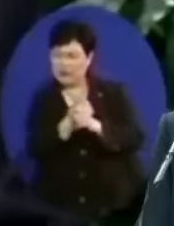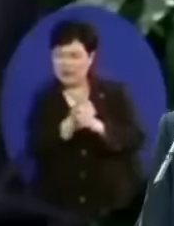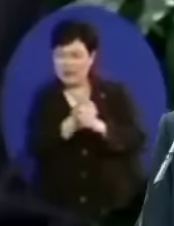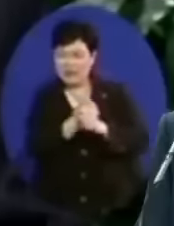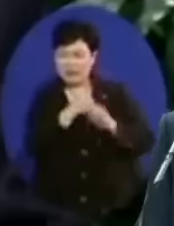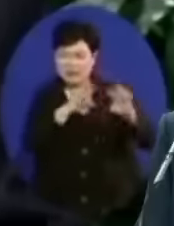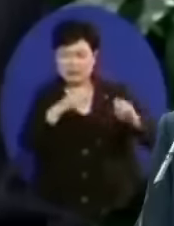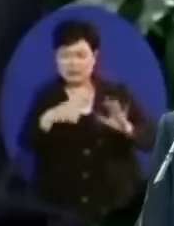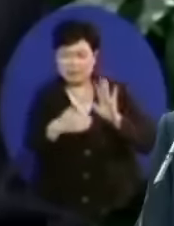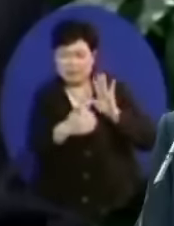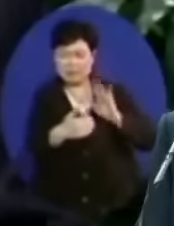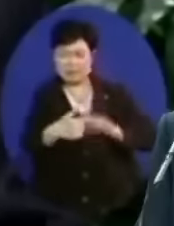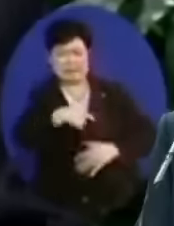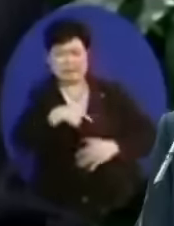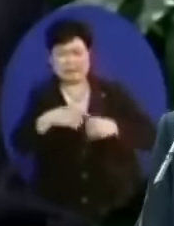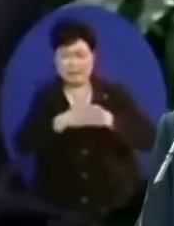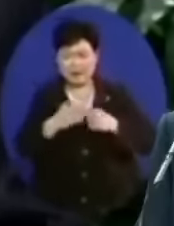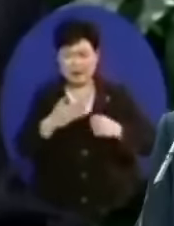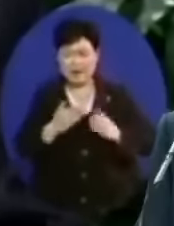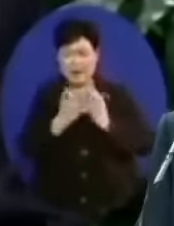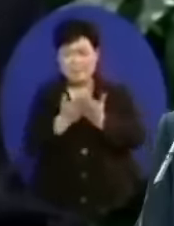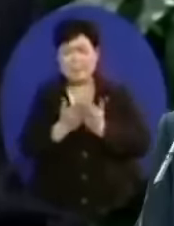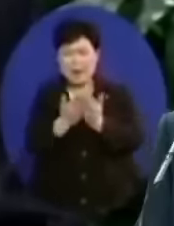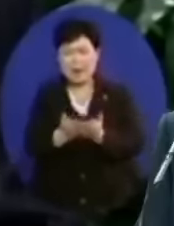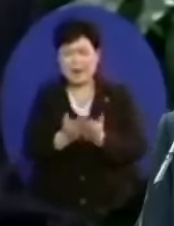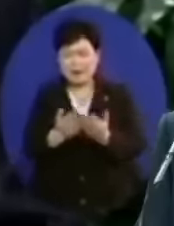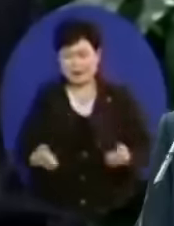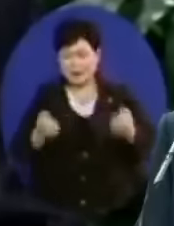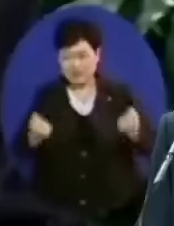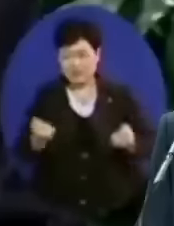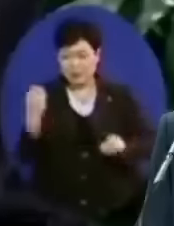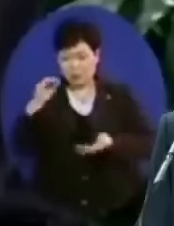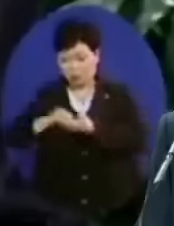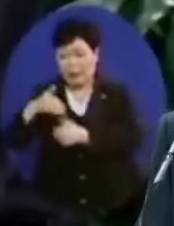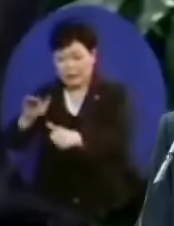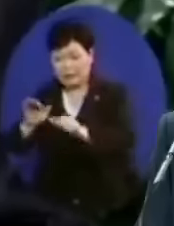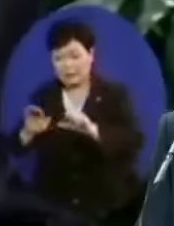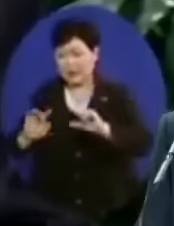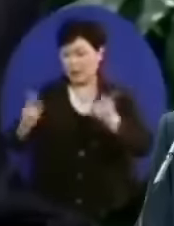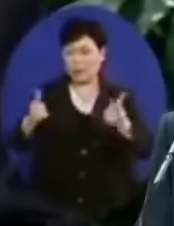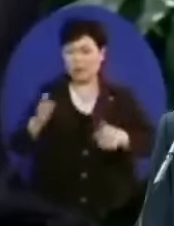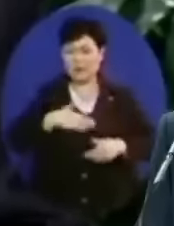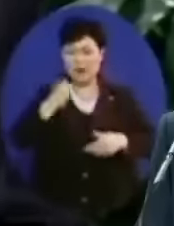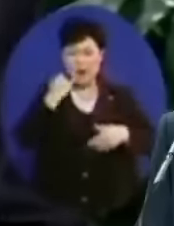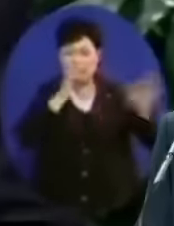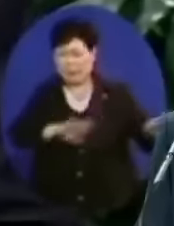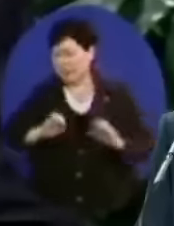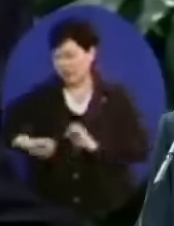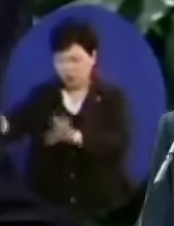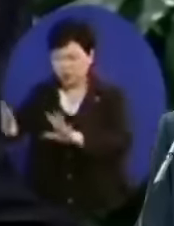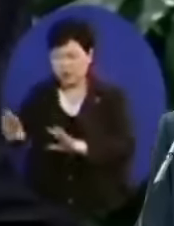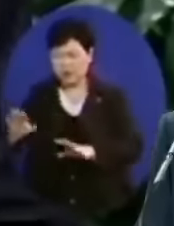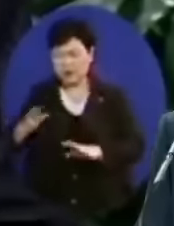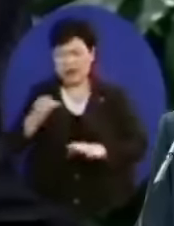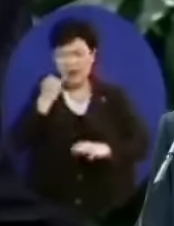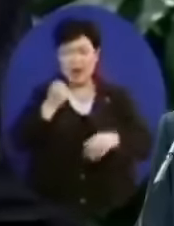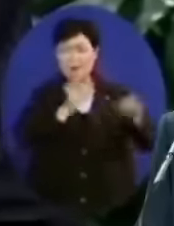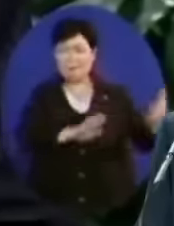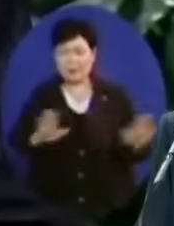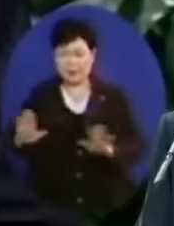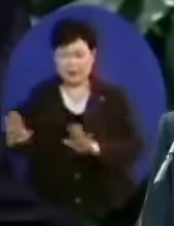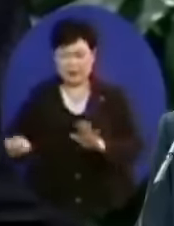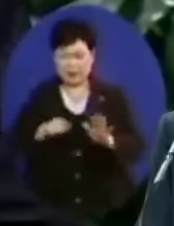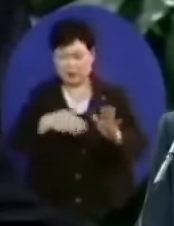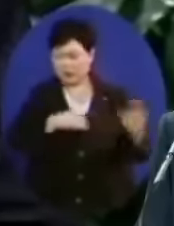때문에 배를 지어서 항구로 돌아가자고 말하지 않고 자기를 바다로 던지라고 말하는 것입니다.